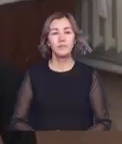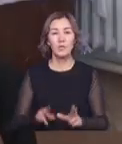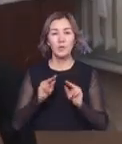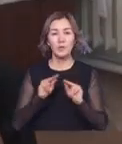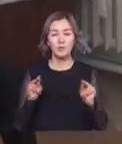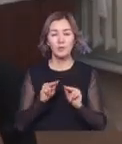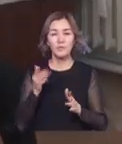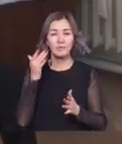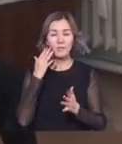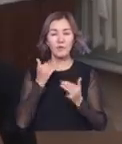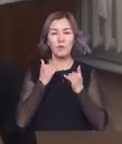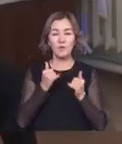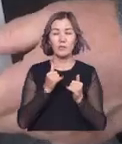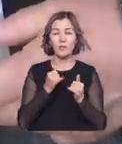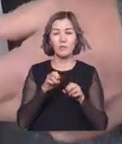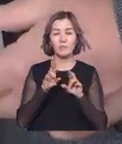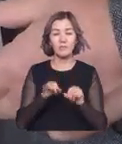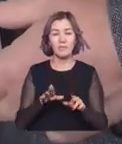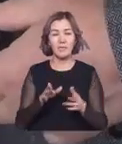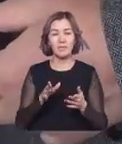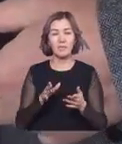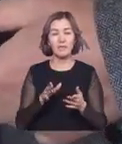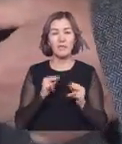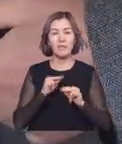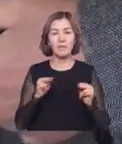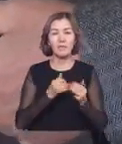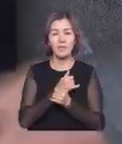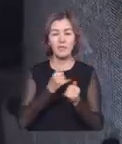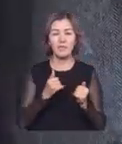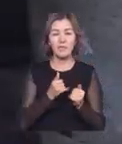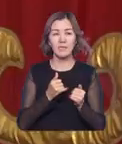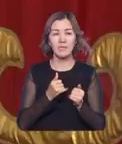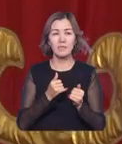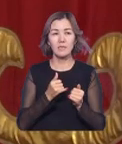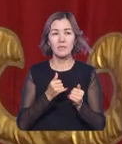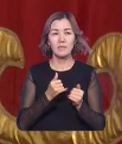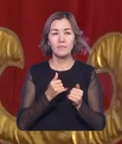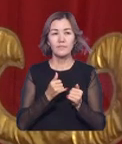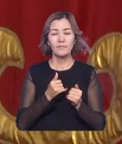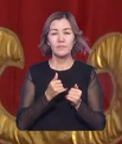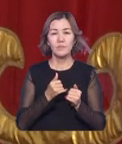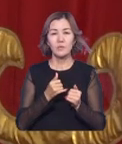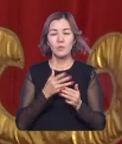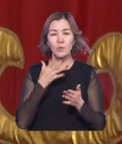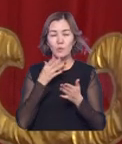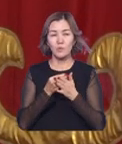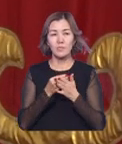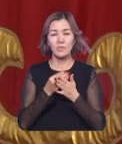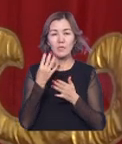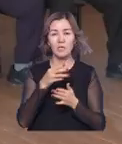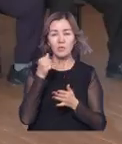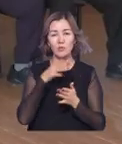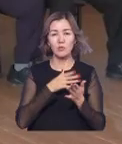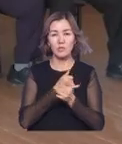Ұстаздық қасиетті мамандық, ал Рәбиға Жұмасылқызы еңбек еткен жылдары осы қасиетті жолда жарқын із қалдырды. Ол ұстаздық жолында 44 жыл